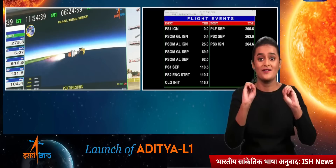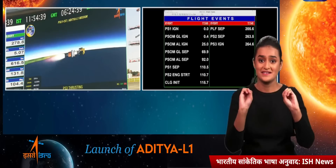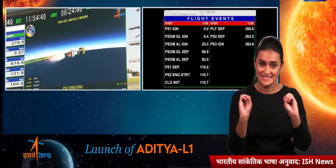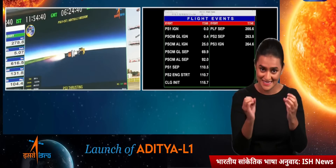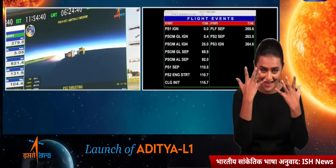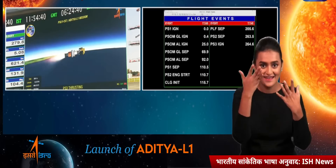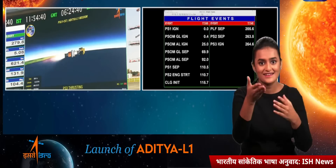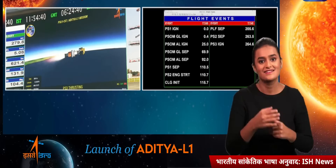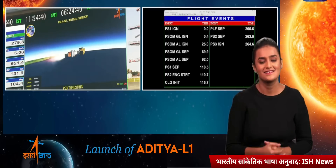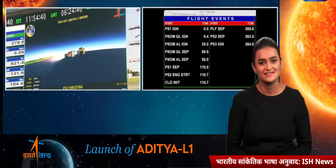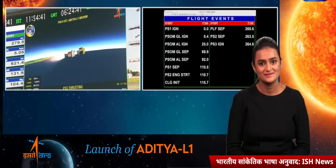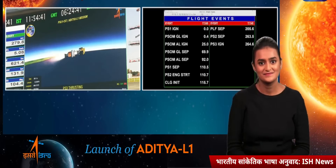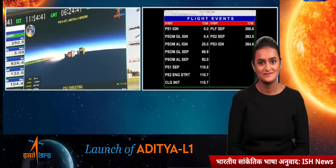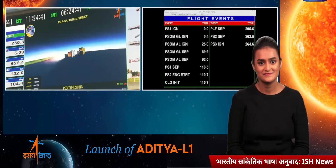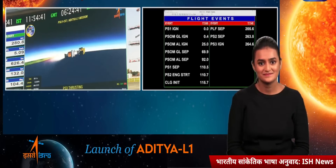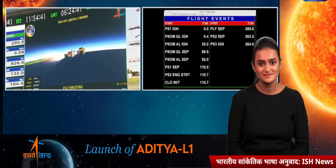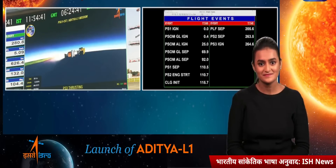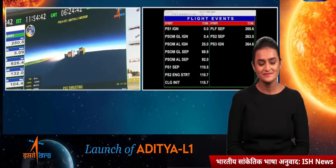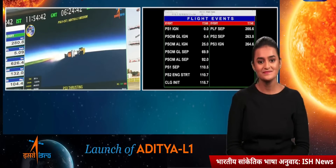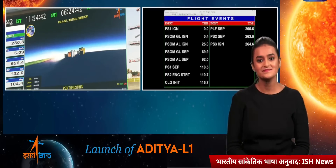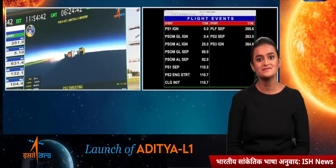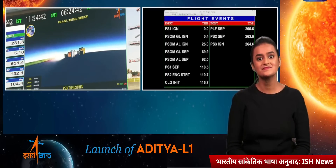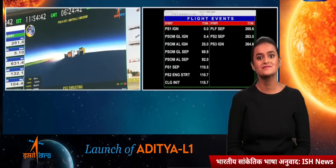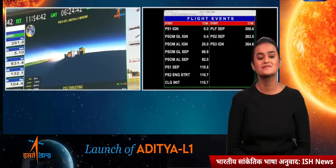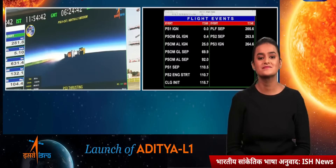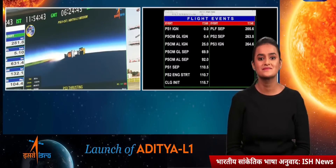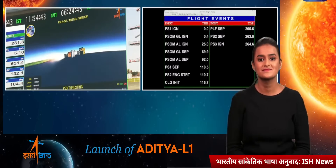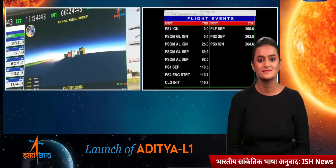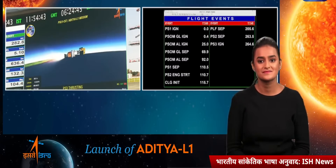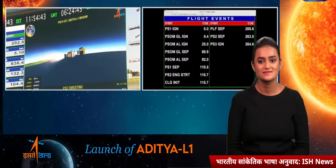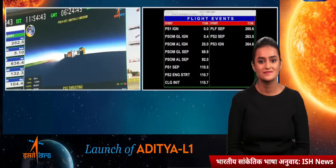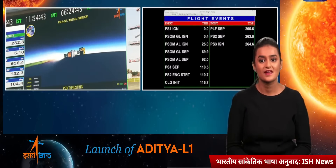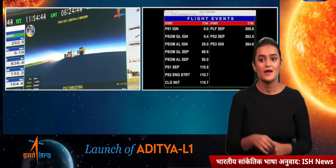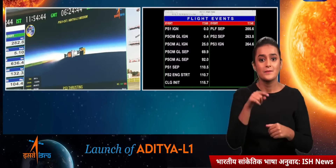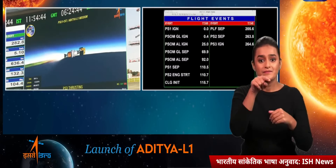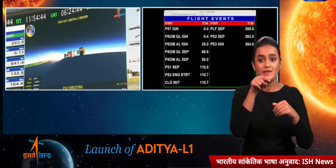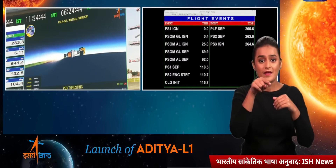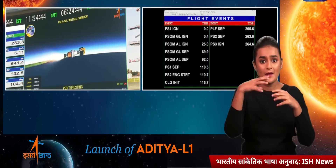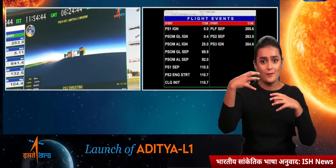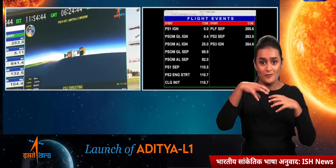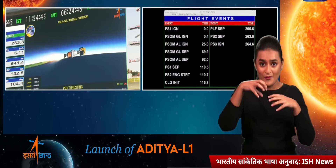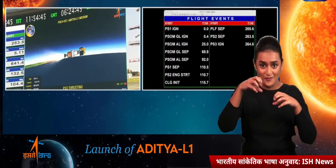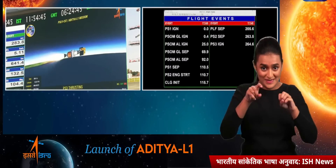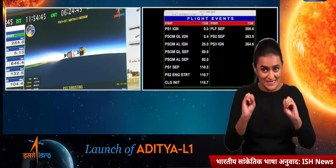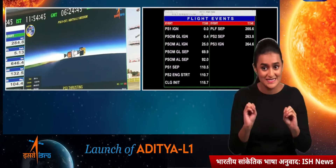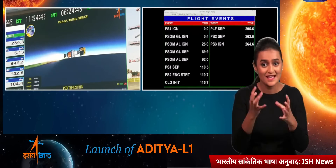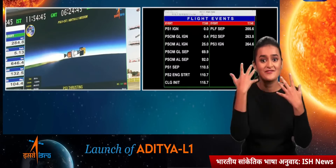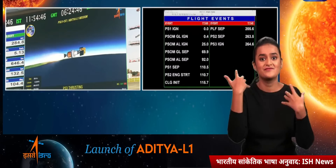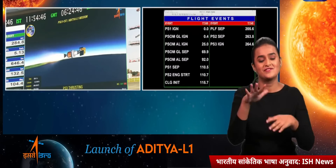ठोस नोदक पर आधारित चरण है, इसका प्रज्वलन शुरू हो चुका है।